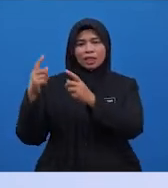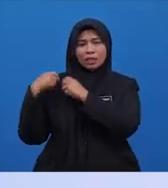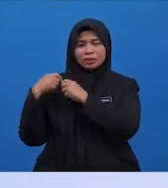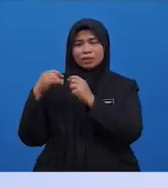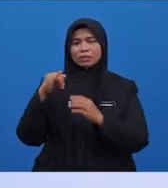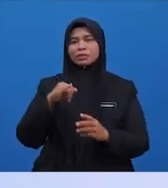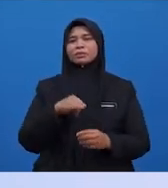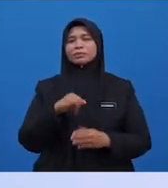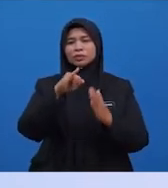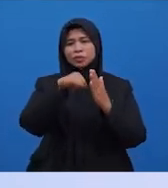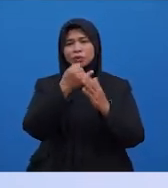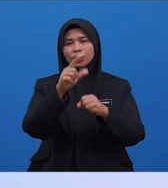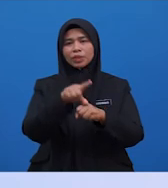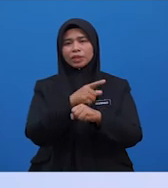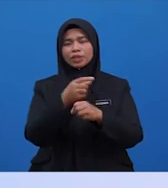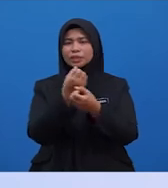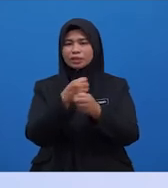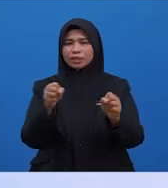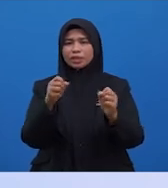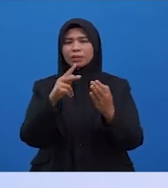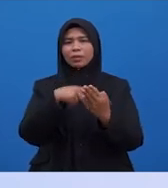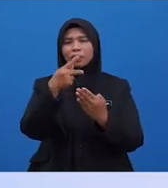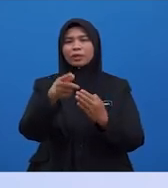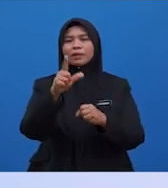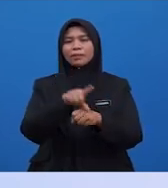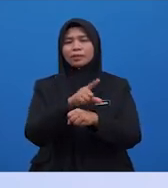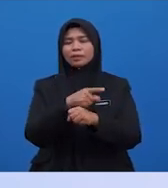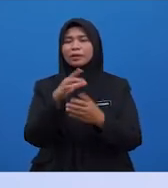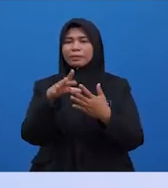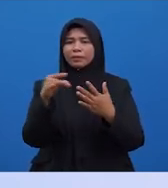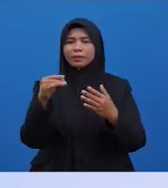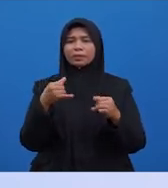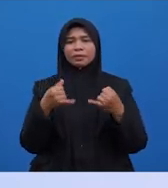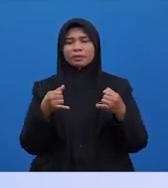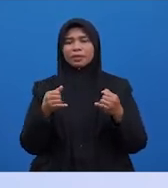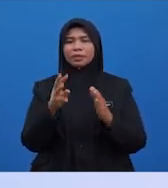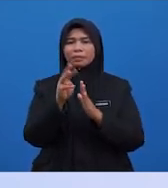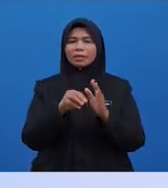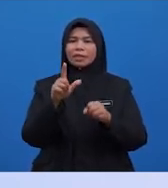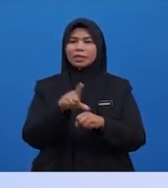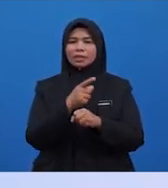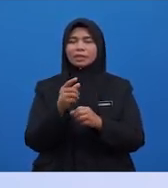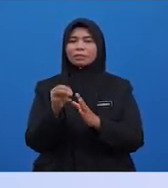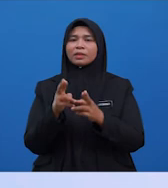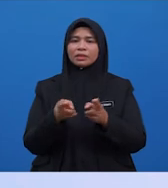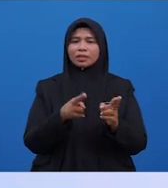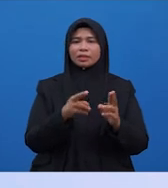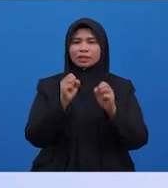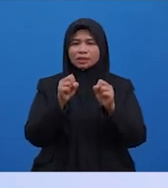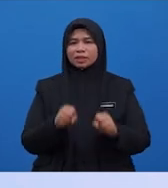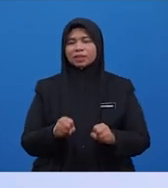Tanggungjawab jurulatih, menyediakan program latihan, pemilihan pemain, melatih, merangka